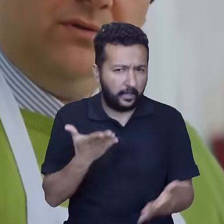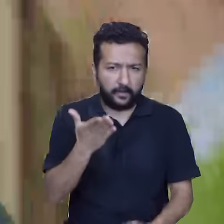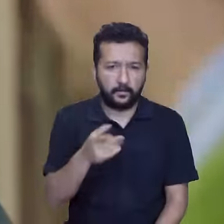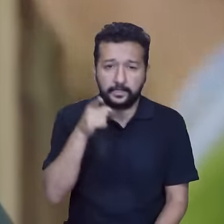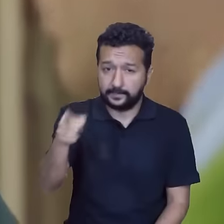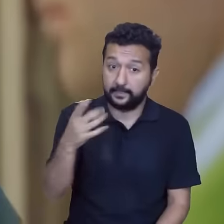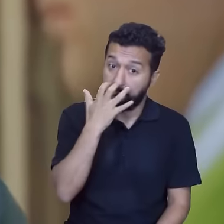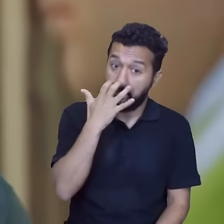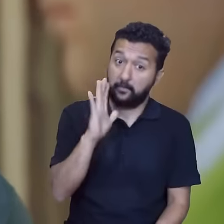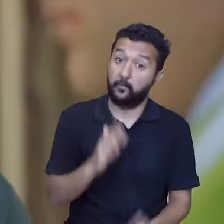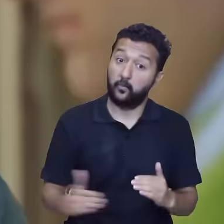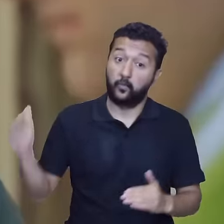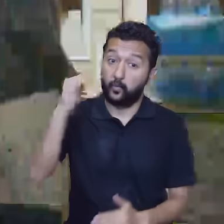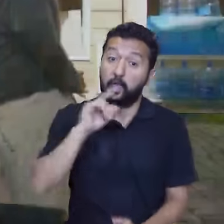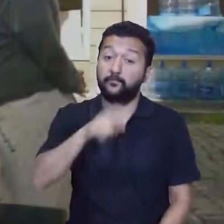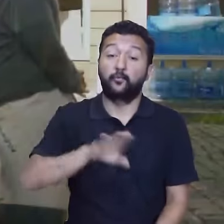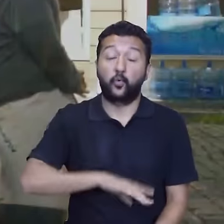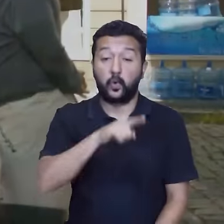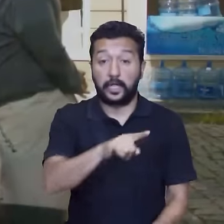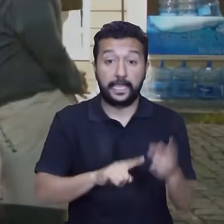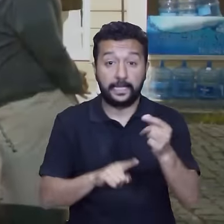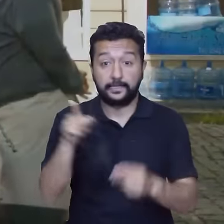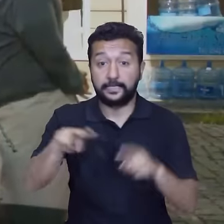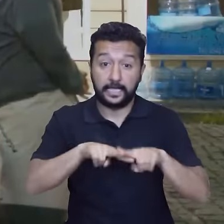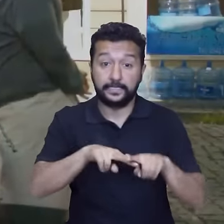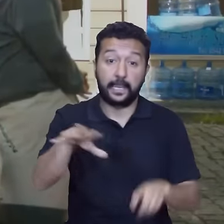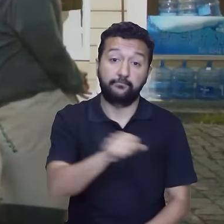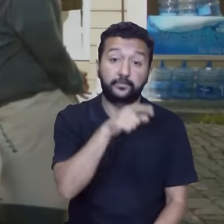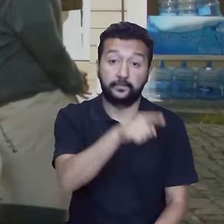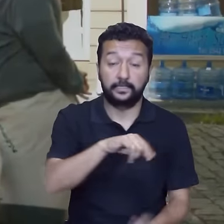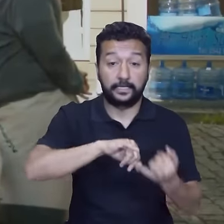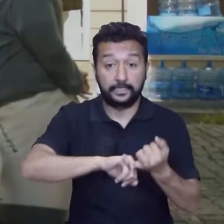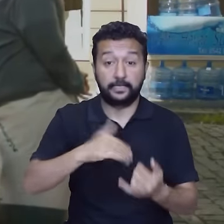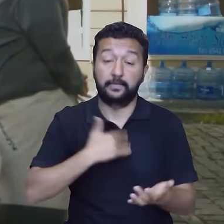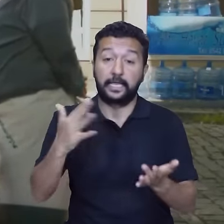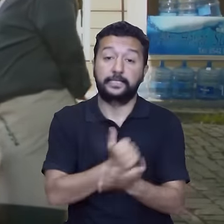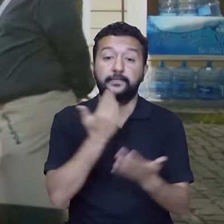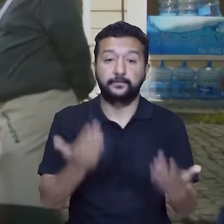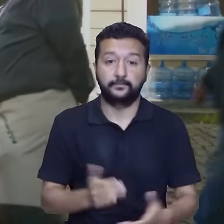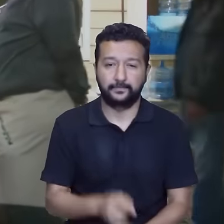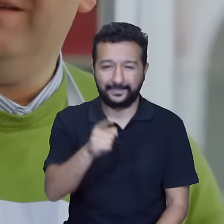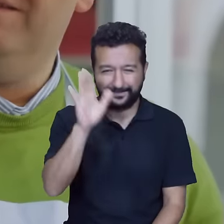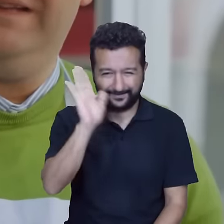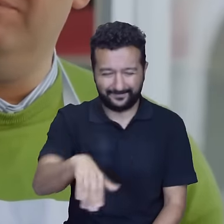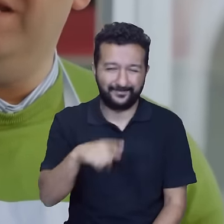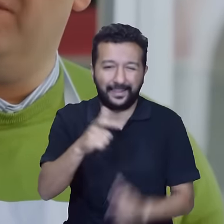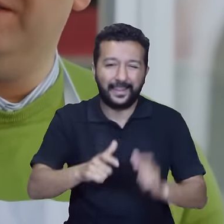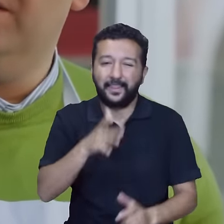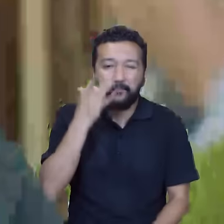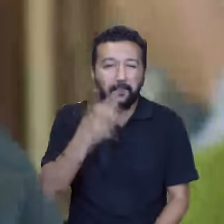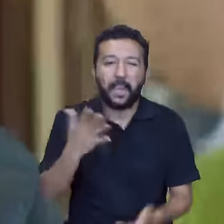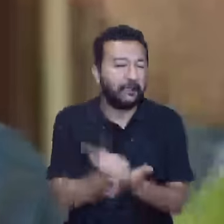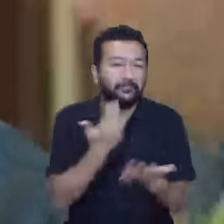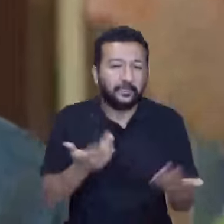oğlu? Senden beklentim çok büyük amcamın oğlu. İlyas Ayşe'ni kaptı. İddiayı ben kazandım. Hadi oradan be. Nereden belli